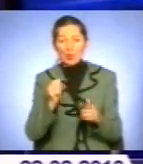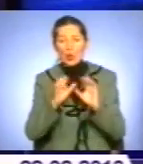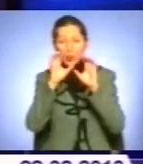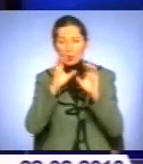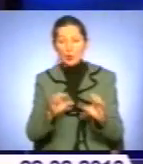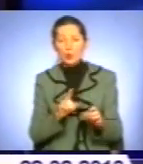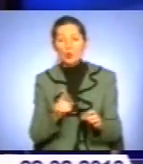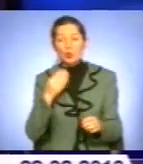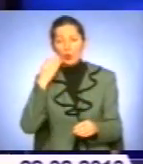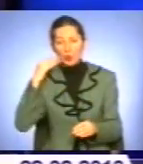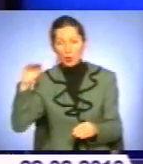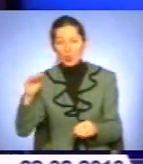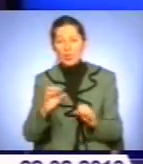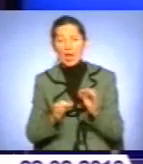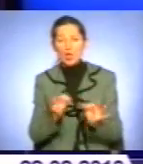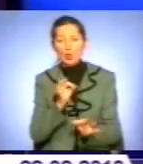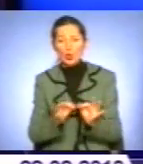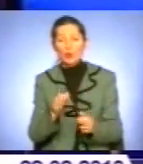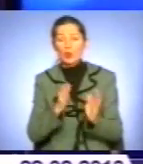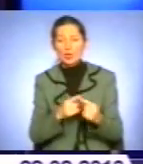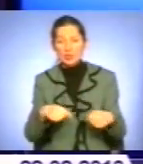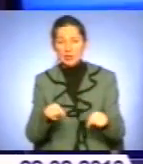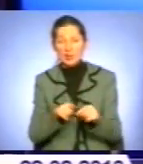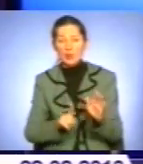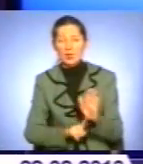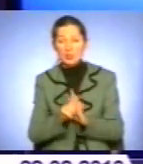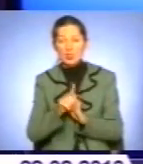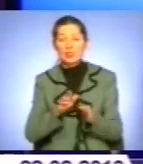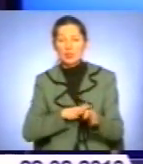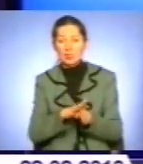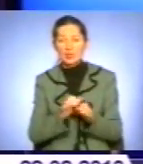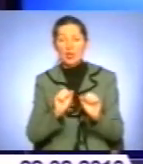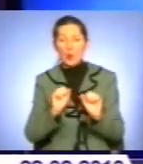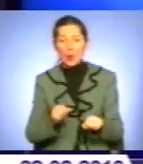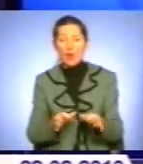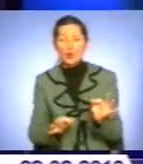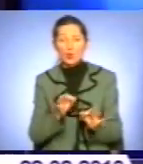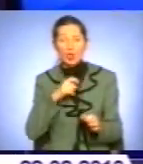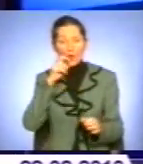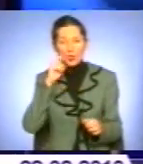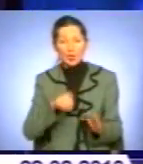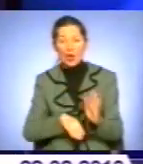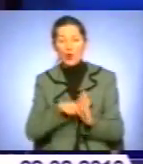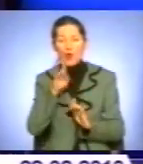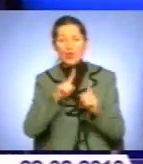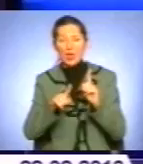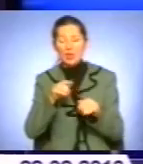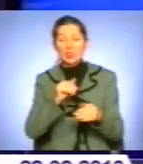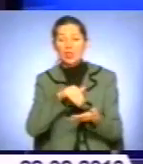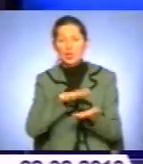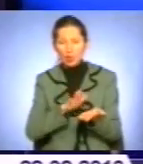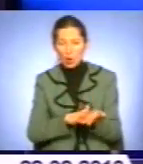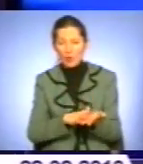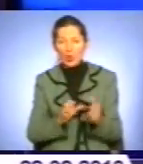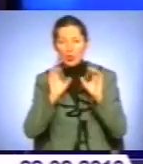судової системи та засад здійснення правосуддя в Україні. У Верховній Раді зареєстровано законопроект, згідно з яким